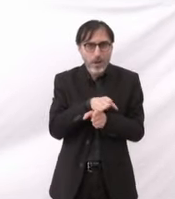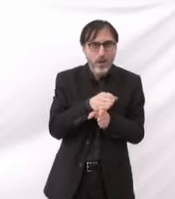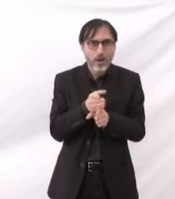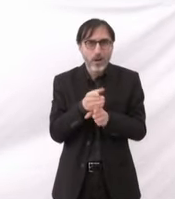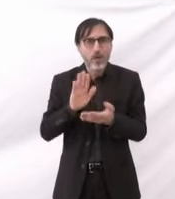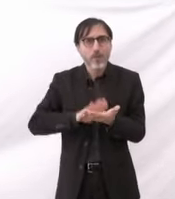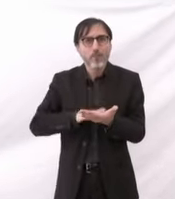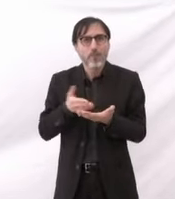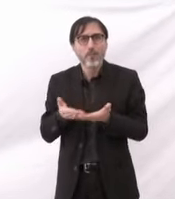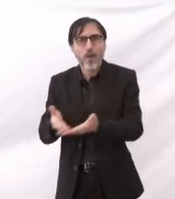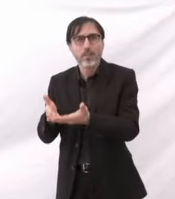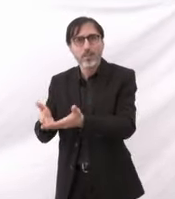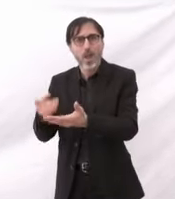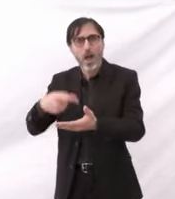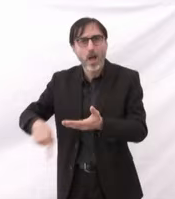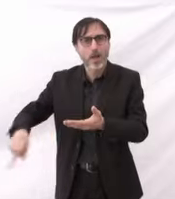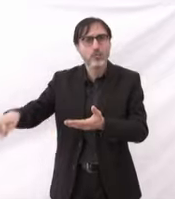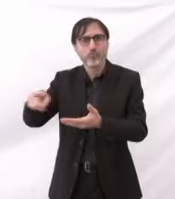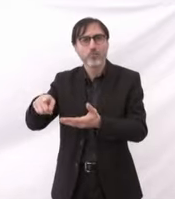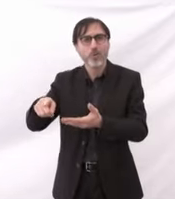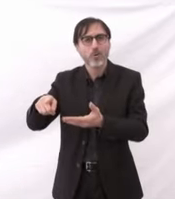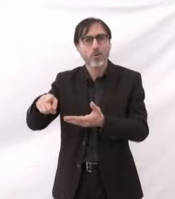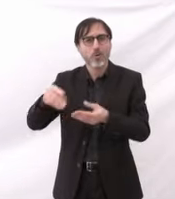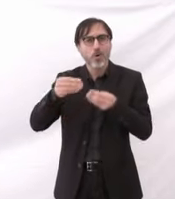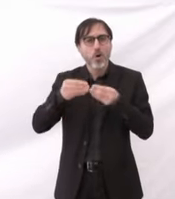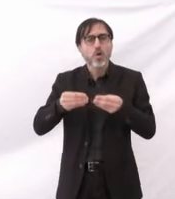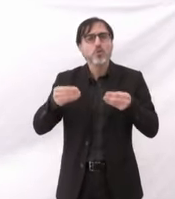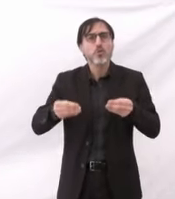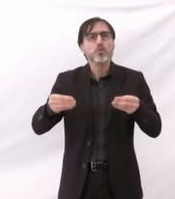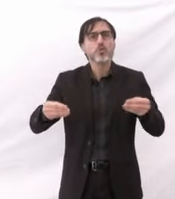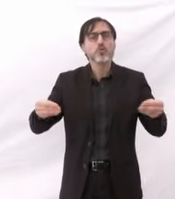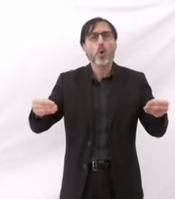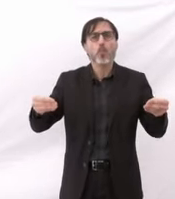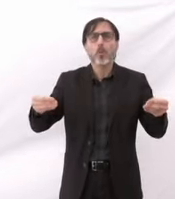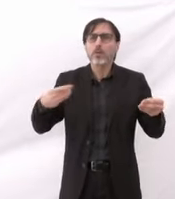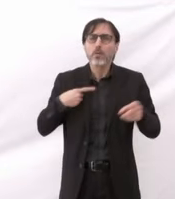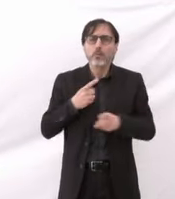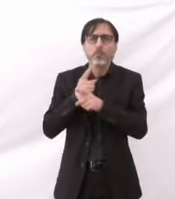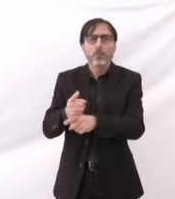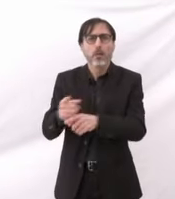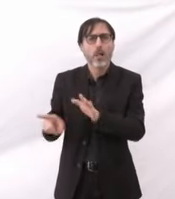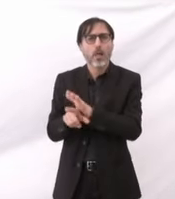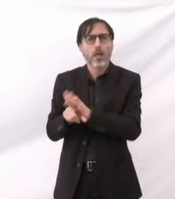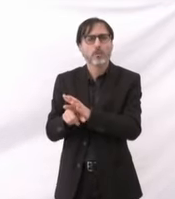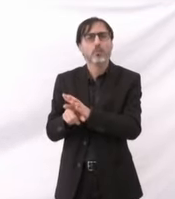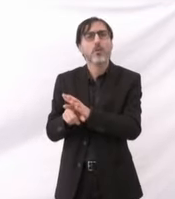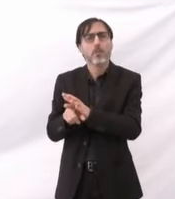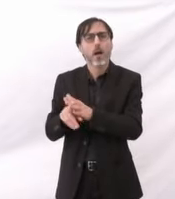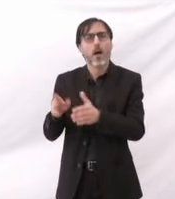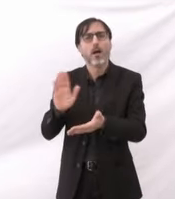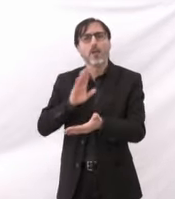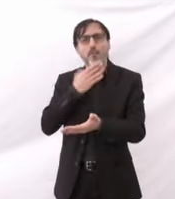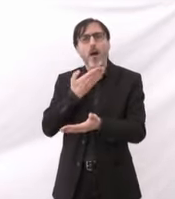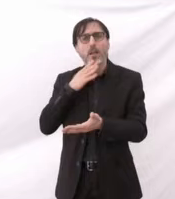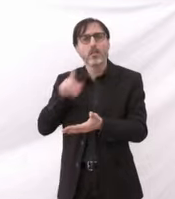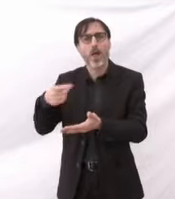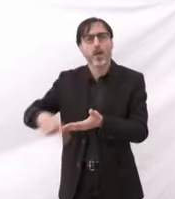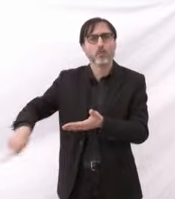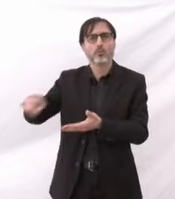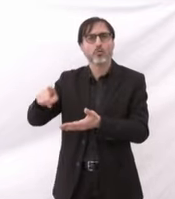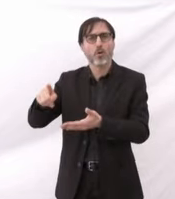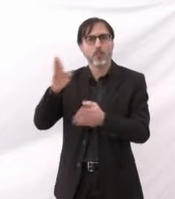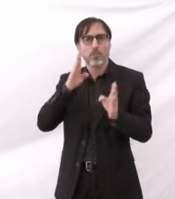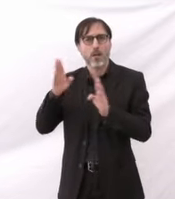proprio vantaggio con strumenti a norma di legge. Allora capite